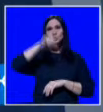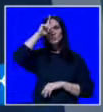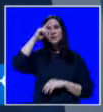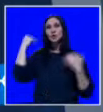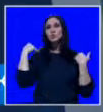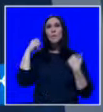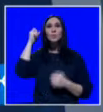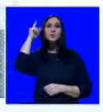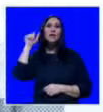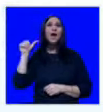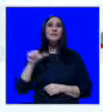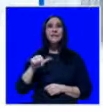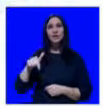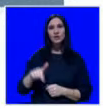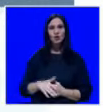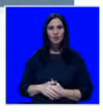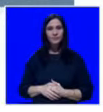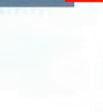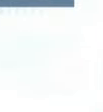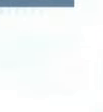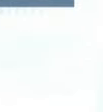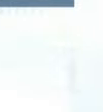професор Анастас Герджиков.